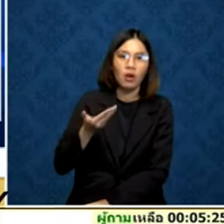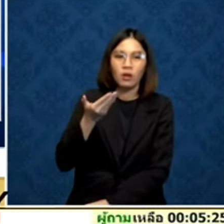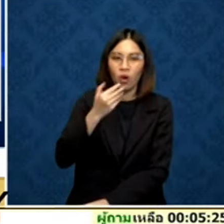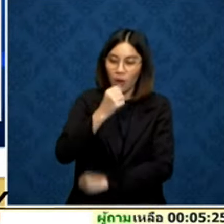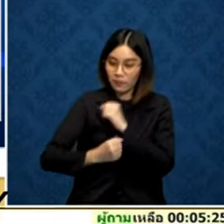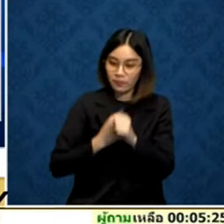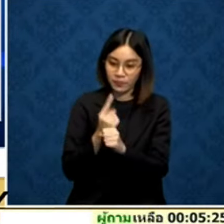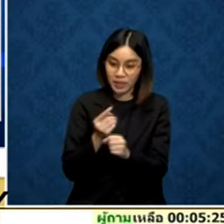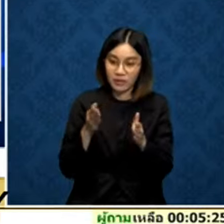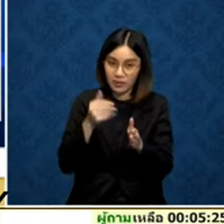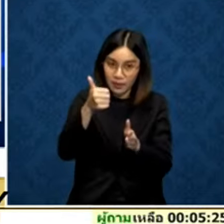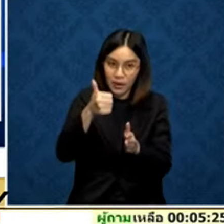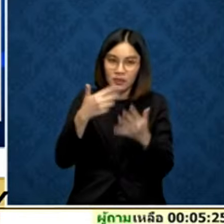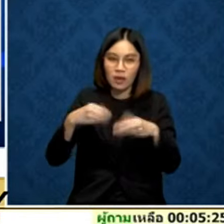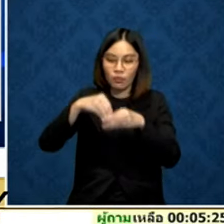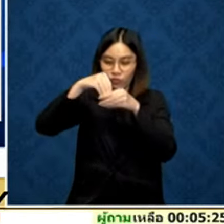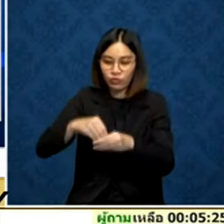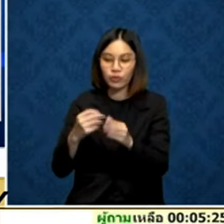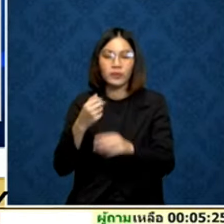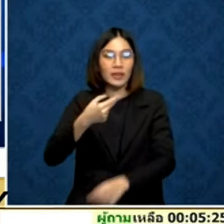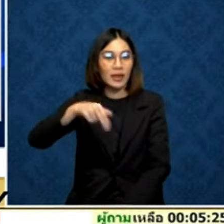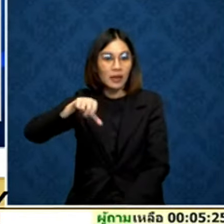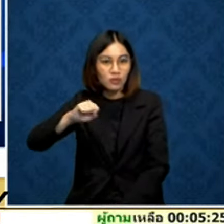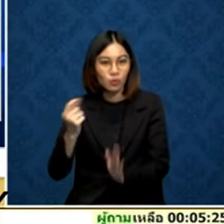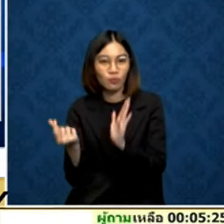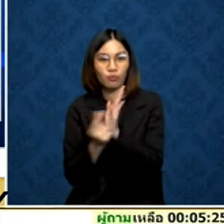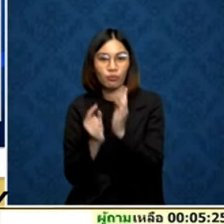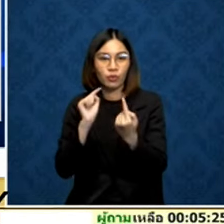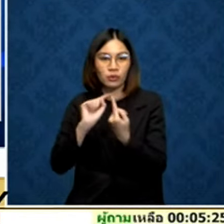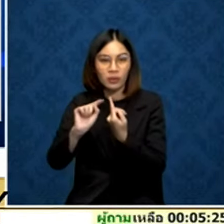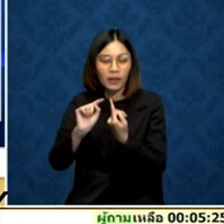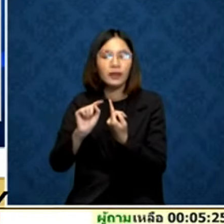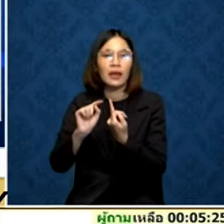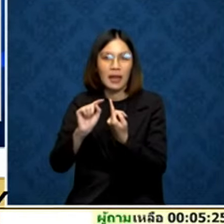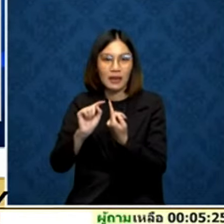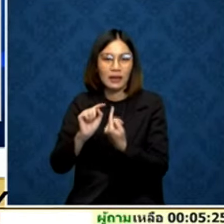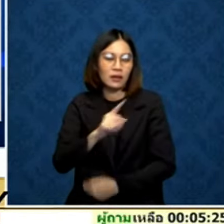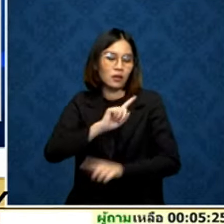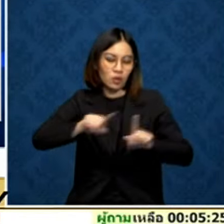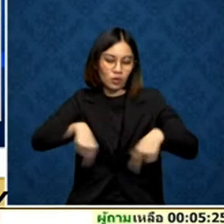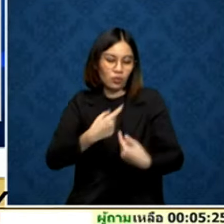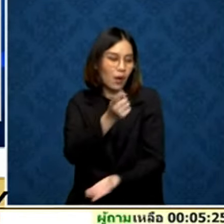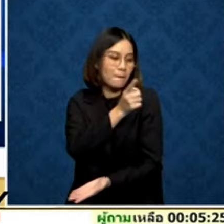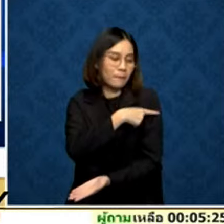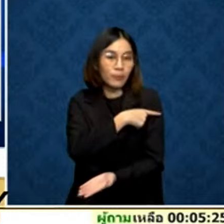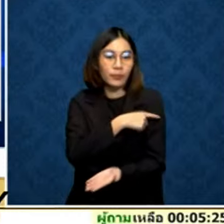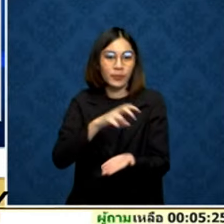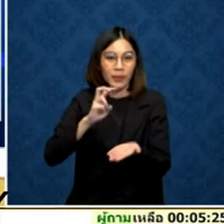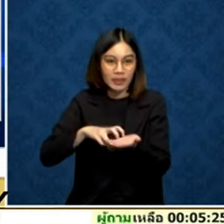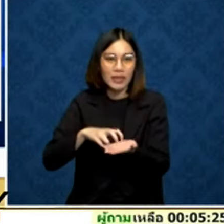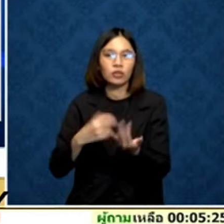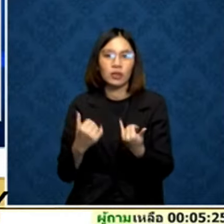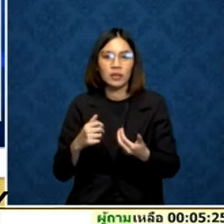นึงได้ไหมแล้วบรรจุเข้าไปในหลักสูตรเพื่อที่จะเป็นส่วนหนึ่งของการที่จะได้ปริญญาบัตรมานะครับตรงนี้รัฐบาลก็พยายามแก้ไขท่านรัฐมนตรีเองก็พยายามทำ